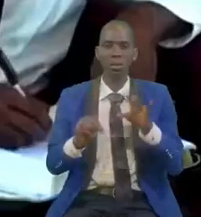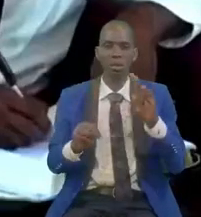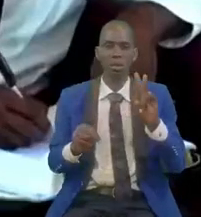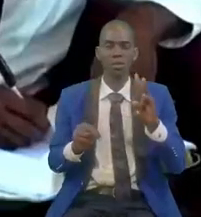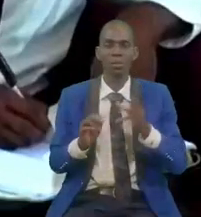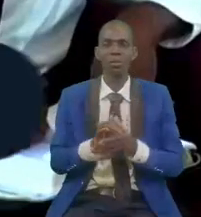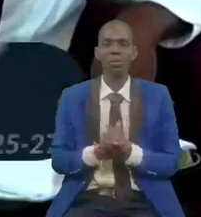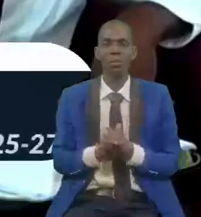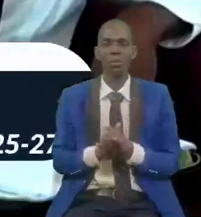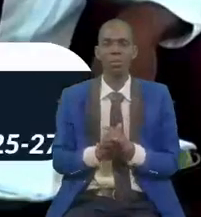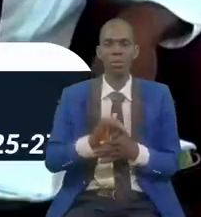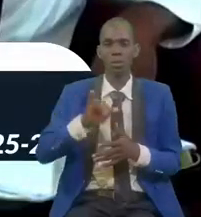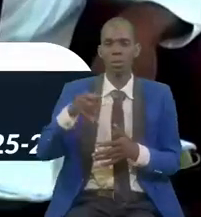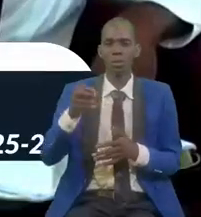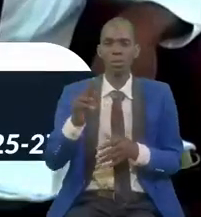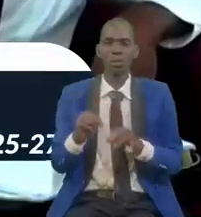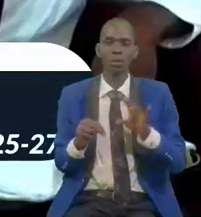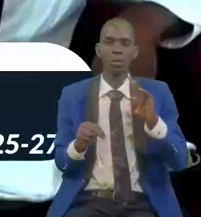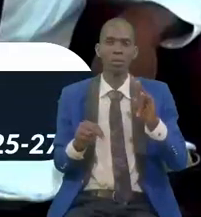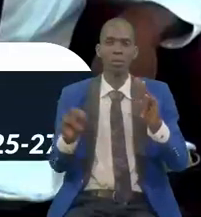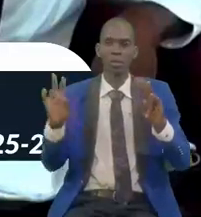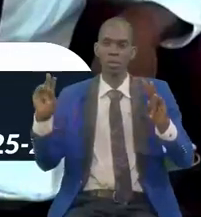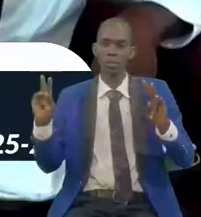17, verset 17.